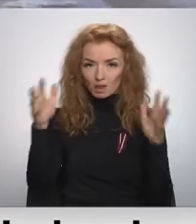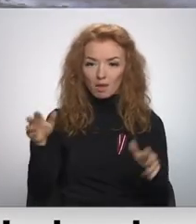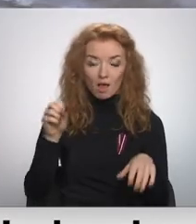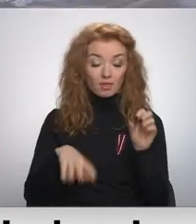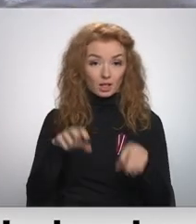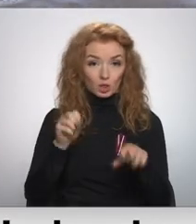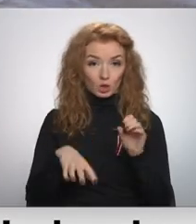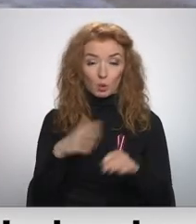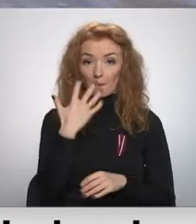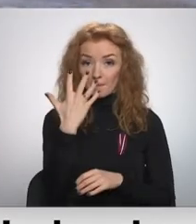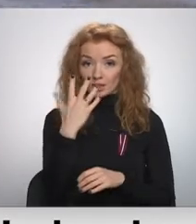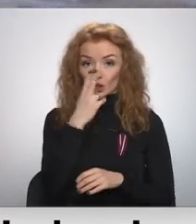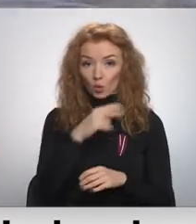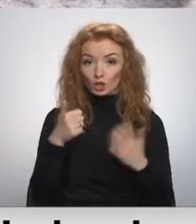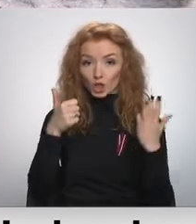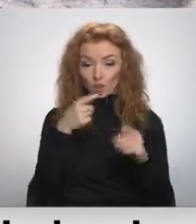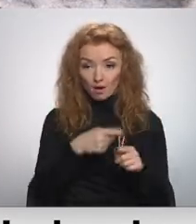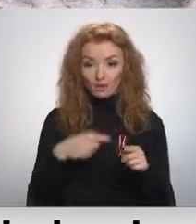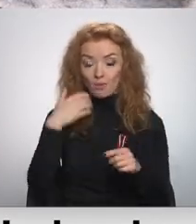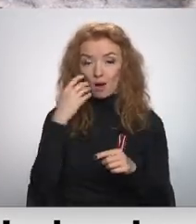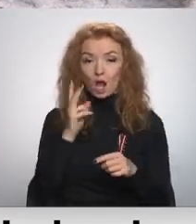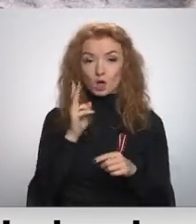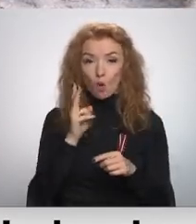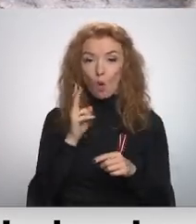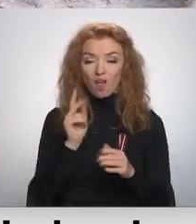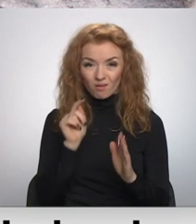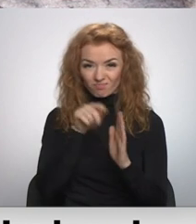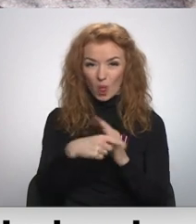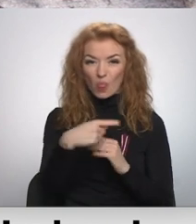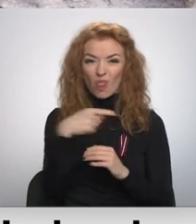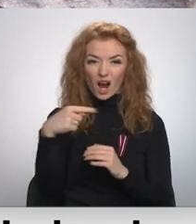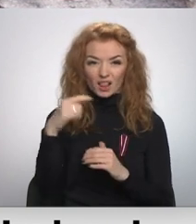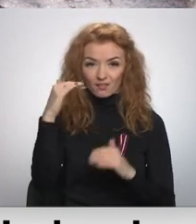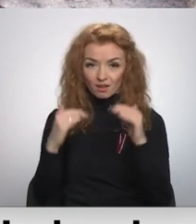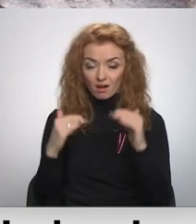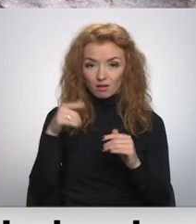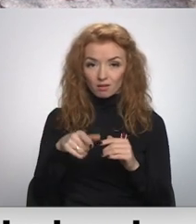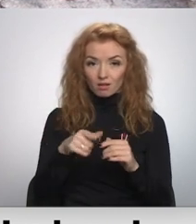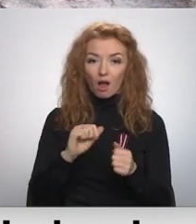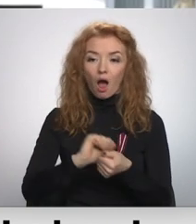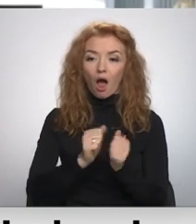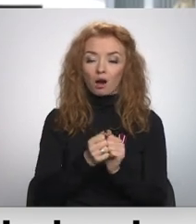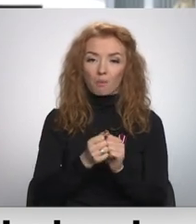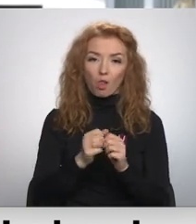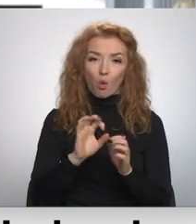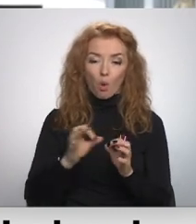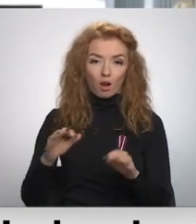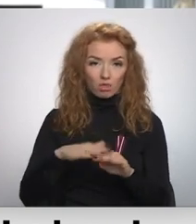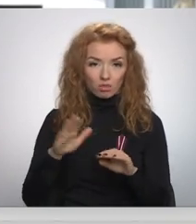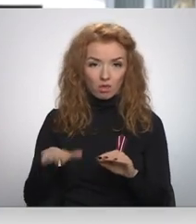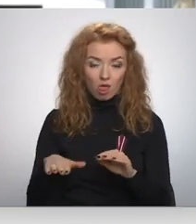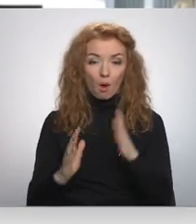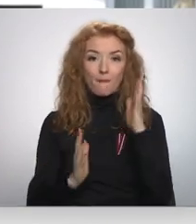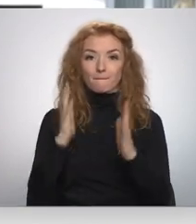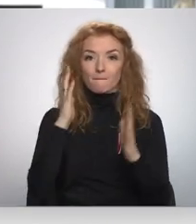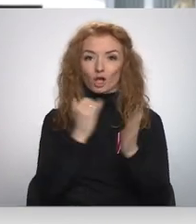atkritumu. 5 no 6 reizēm, kad Kolka iekļuvusi negatīvajos reitingos, tas bijis akmeņogļu dēļ. Nav jau tā, ka tu iztīri mežu